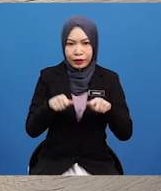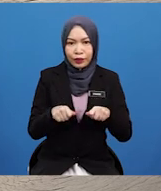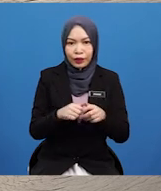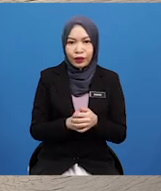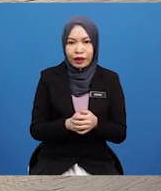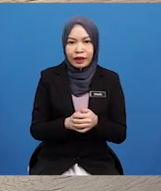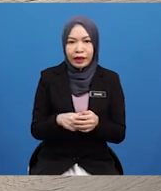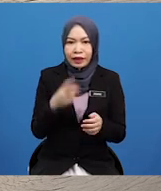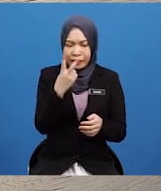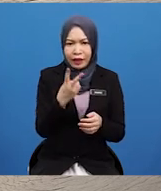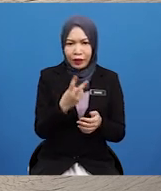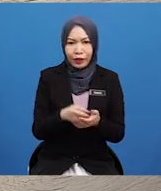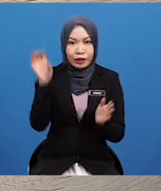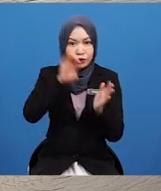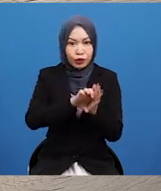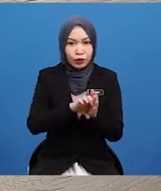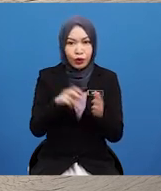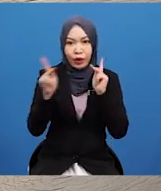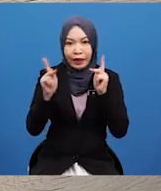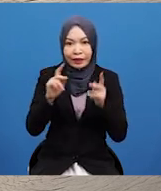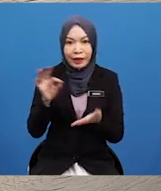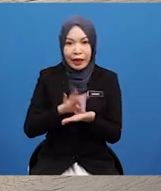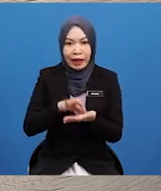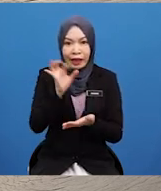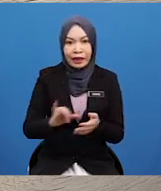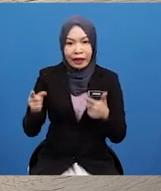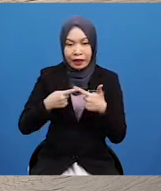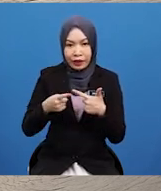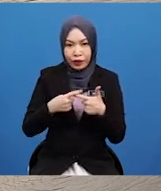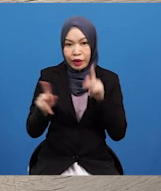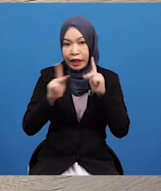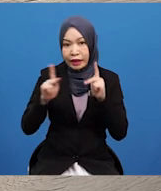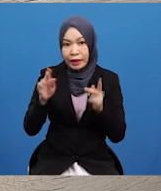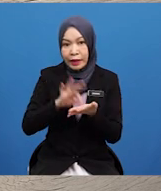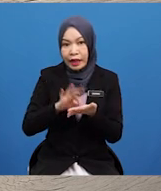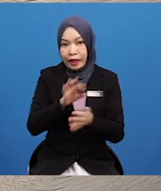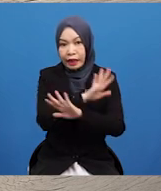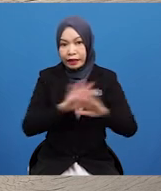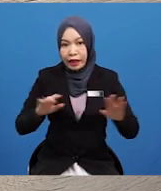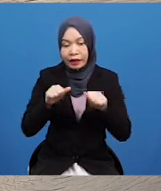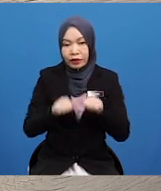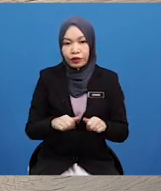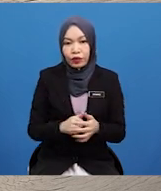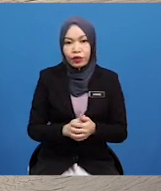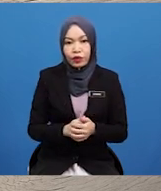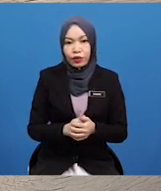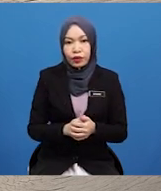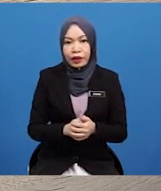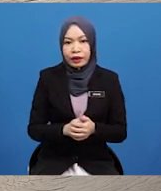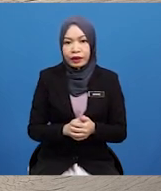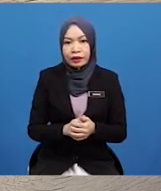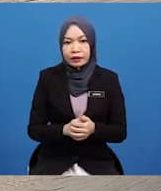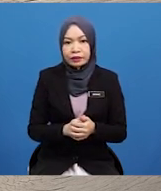bilangan yang kedua, iaitu kata bilangan tak tentu. Contohnya, banyak,